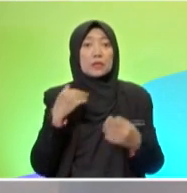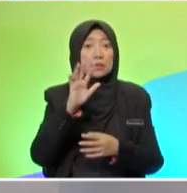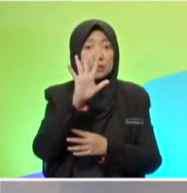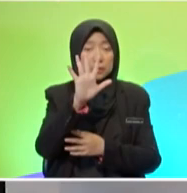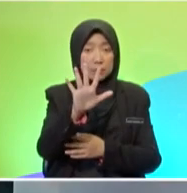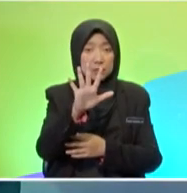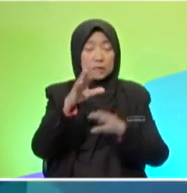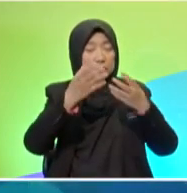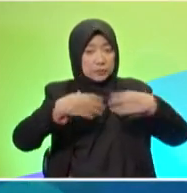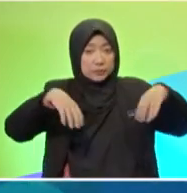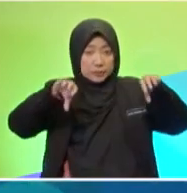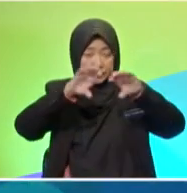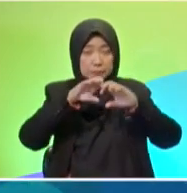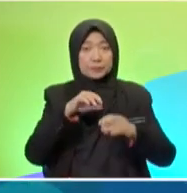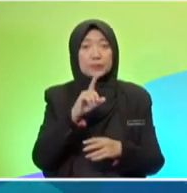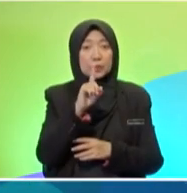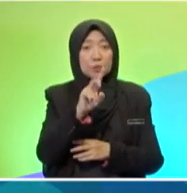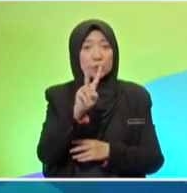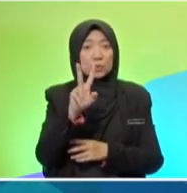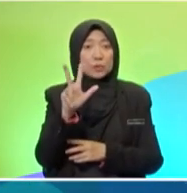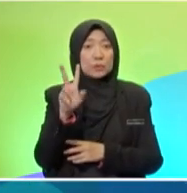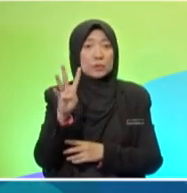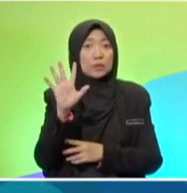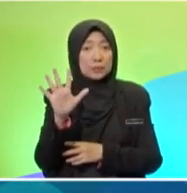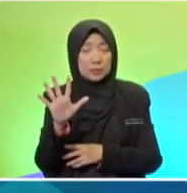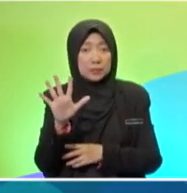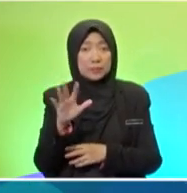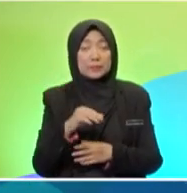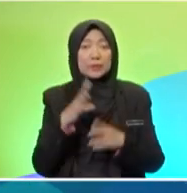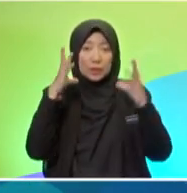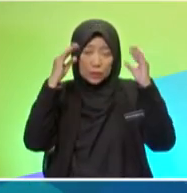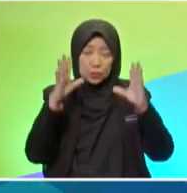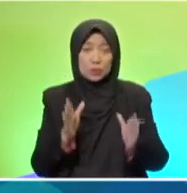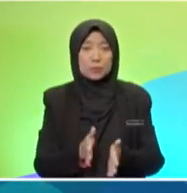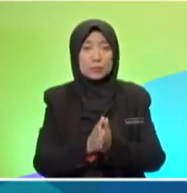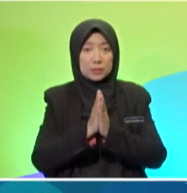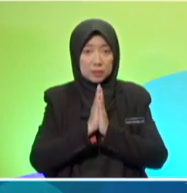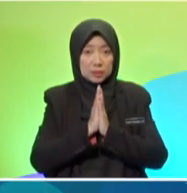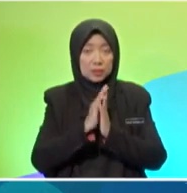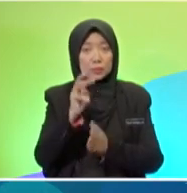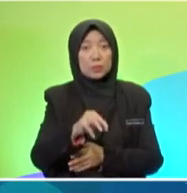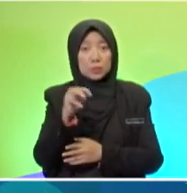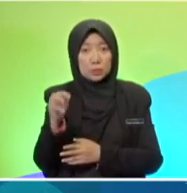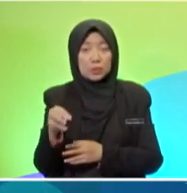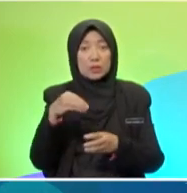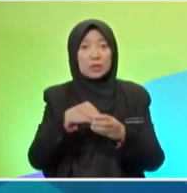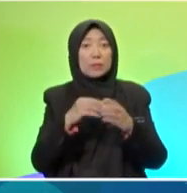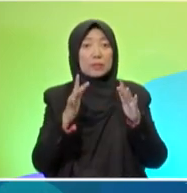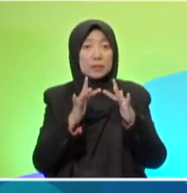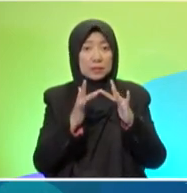sket situasi satu dua tiga empat dan lima yang berada di atas kalian